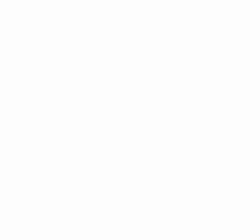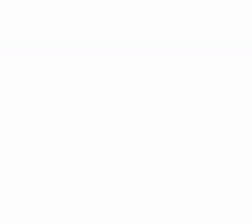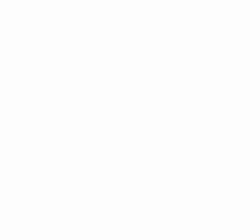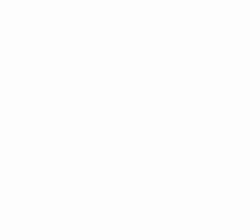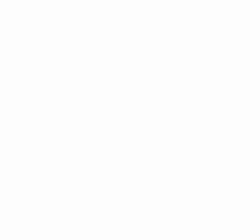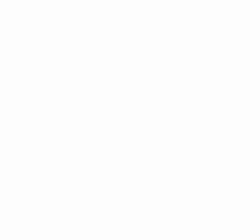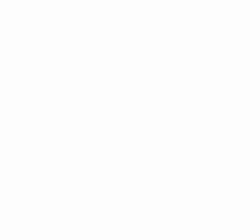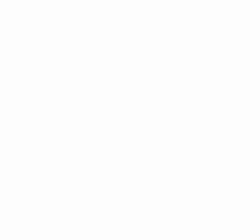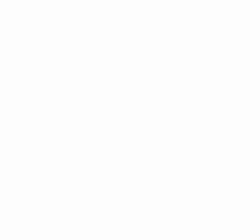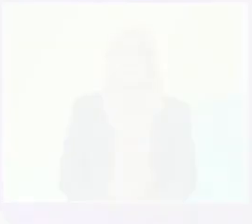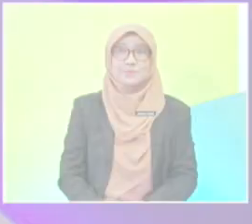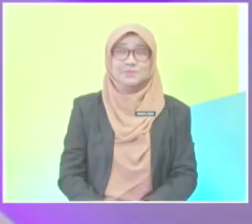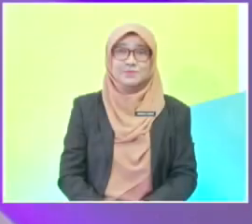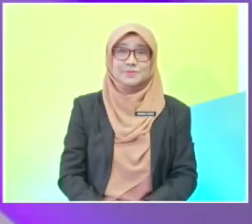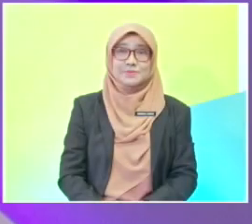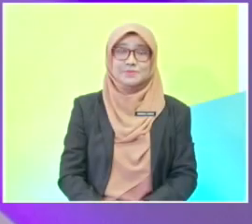KPM.